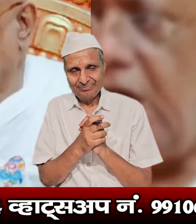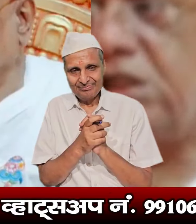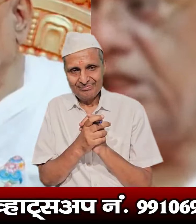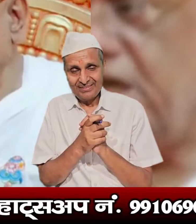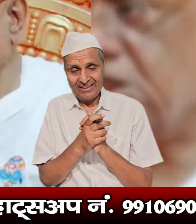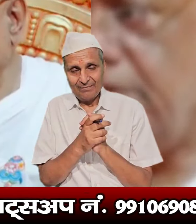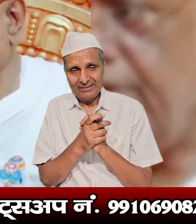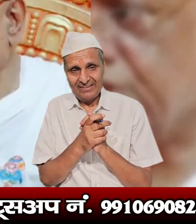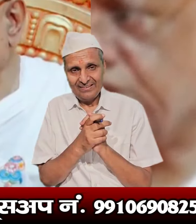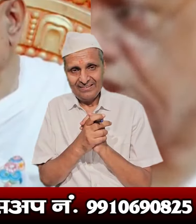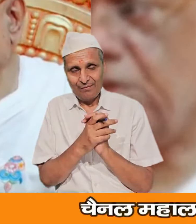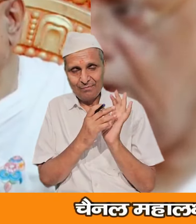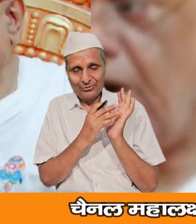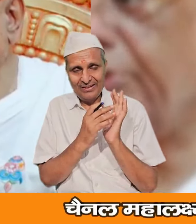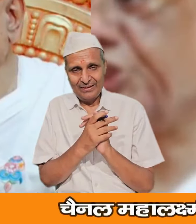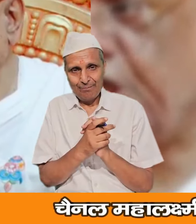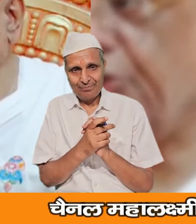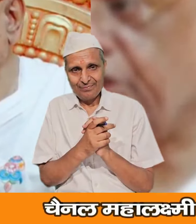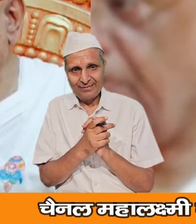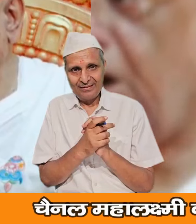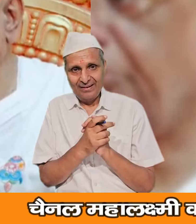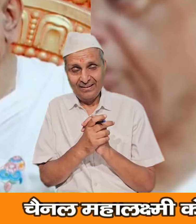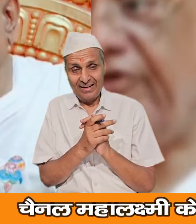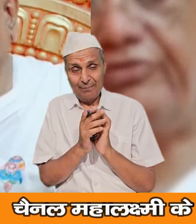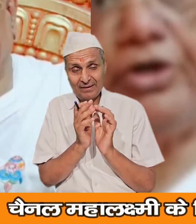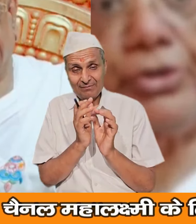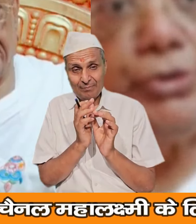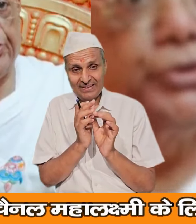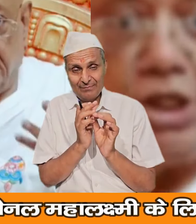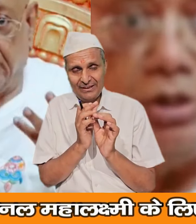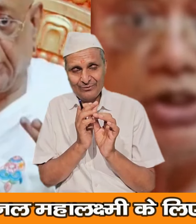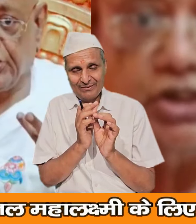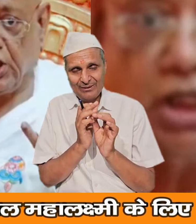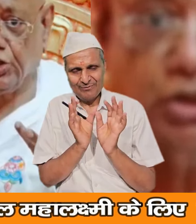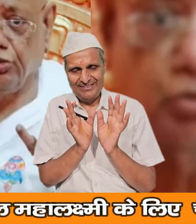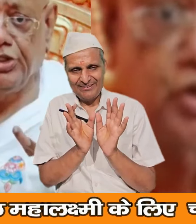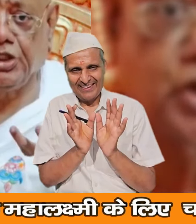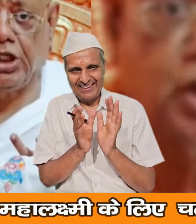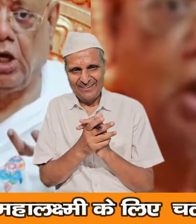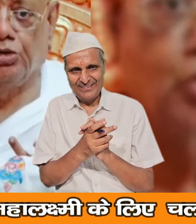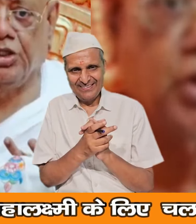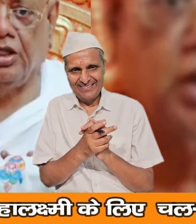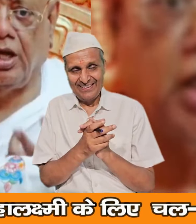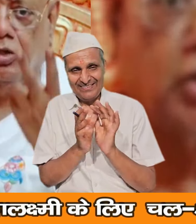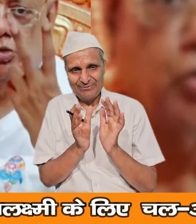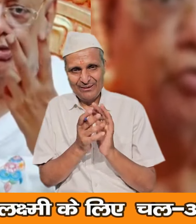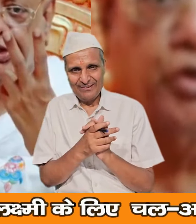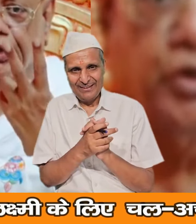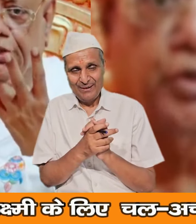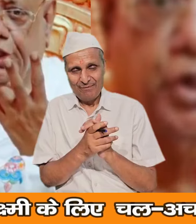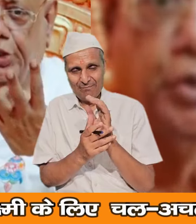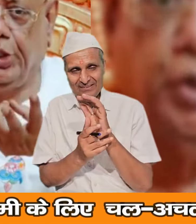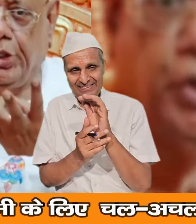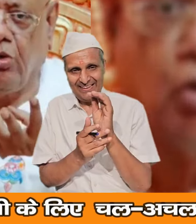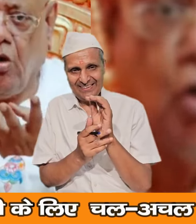साहब क्या कह रहे हैं पता ये अभी आपको सुनाएंगे कह रहे हैं प्रथम प्रधानमंत्री कौन थे मालूम जवाहरलाल नेहरू जी इतना तो मालूम